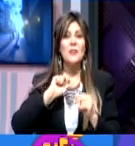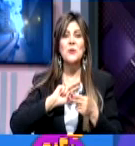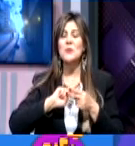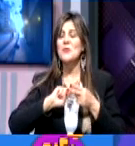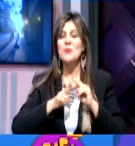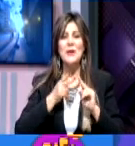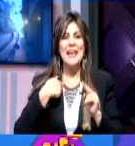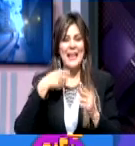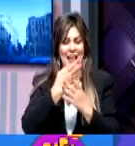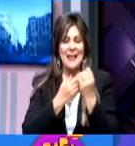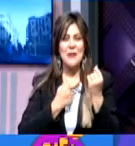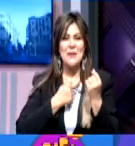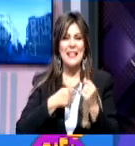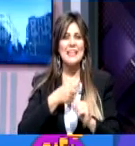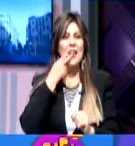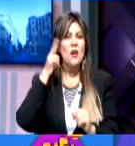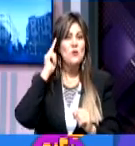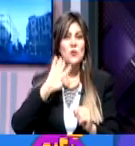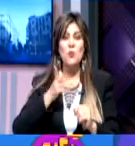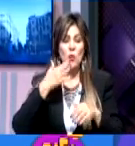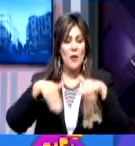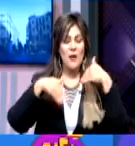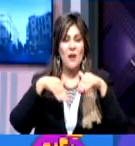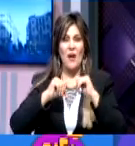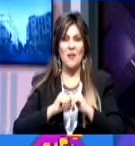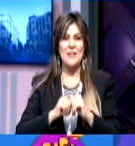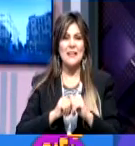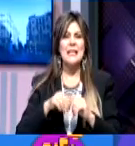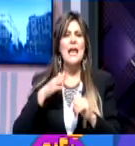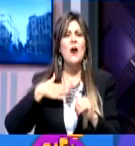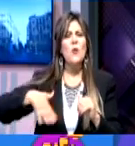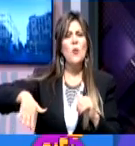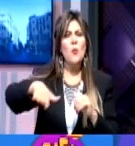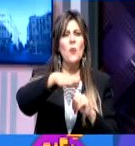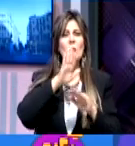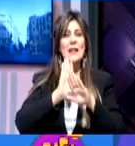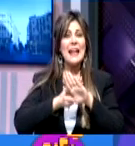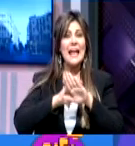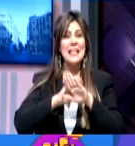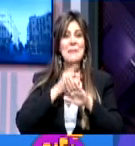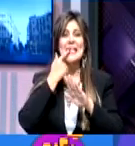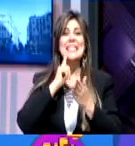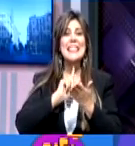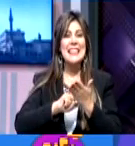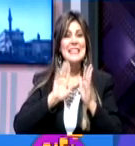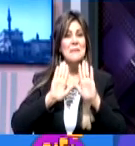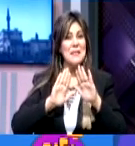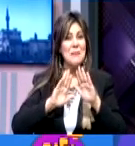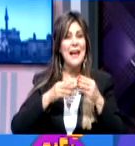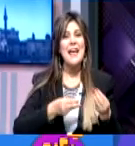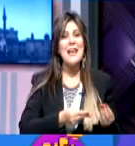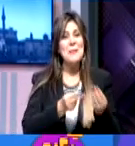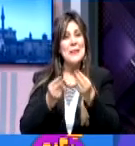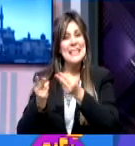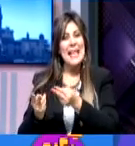المجالات والارتقاء بالخدمة التي يحصل عليها ذوي الأعاقة. النهاردة هنتكلم عن المبادرة